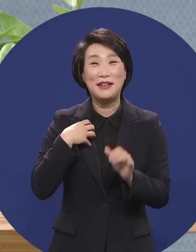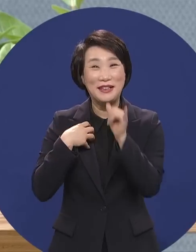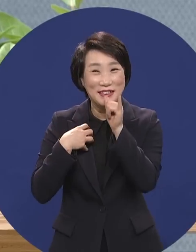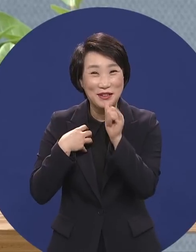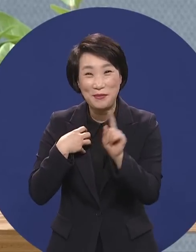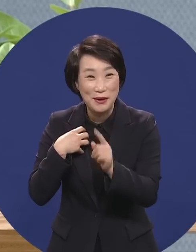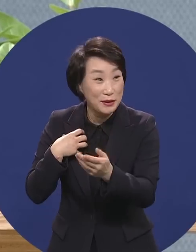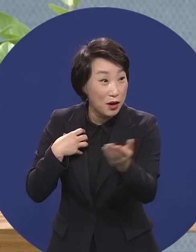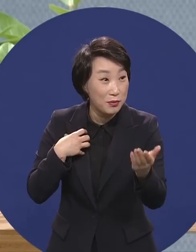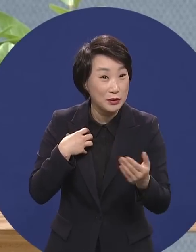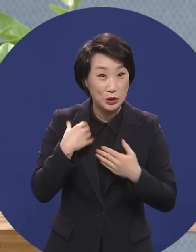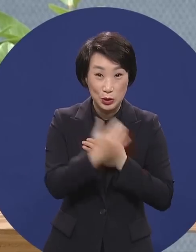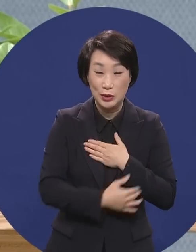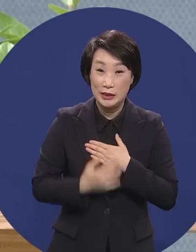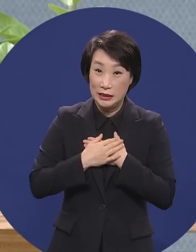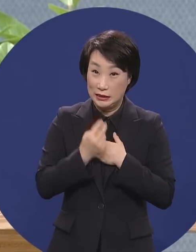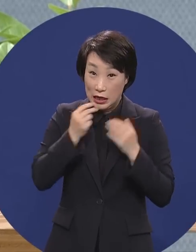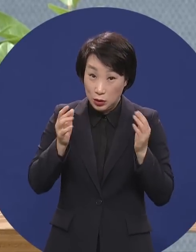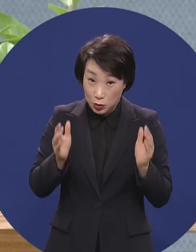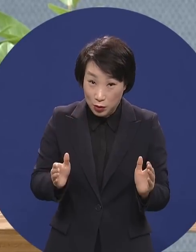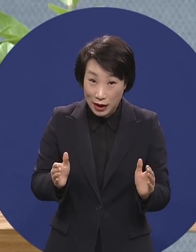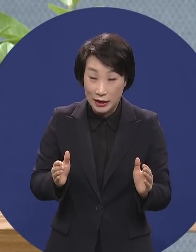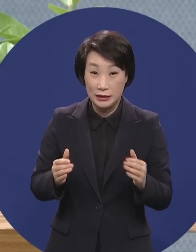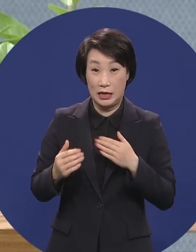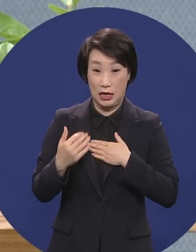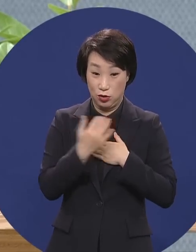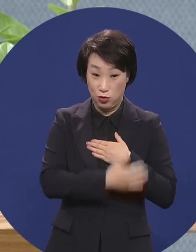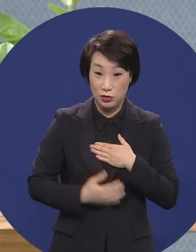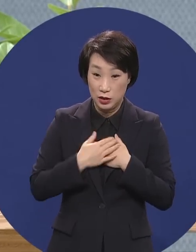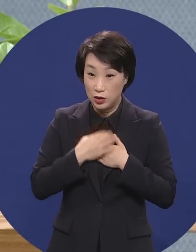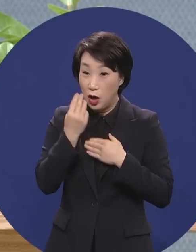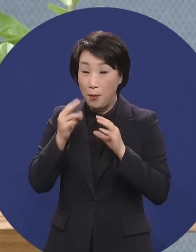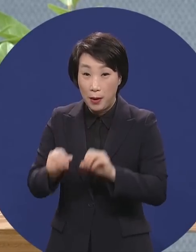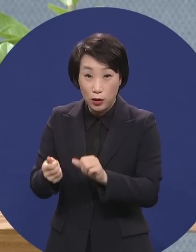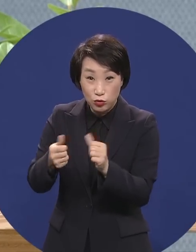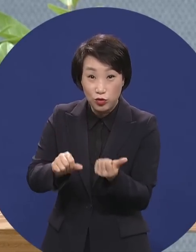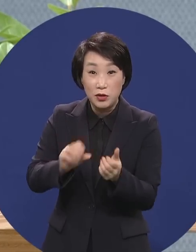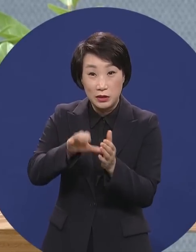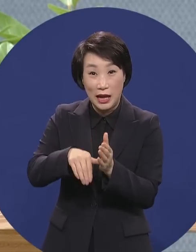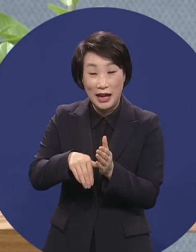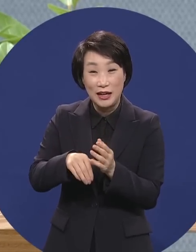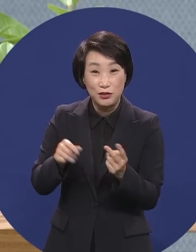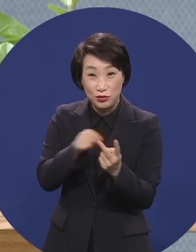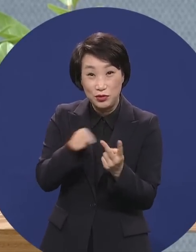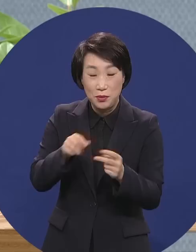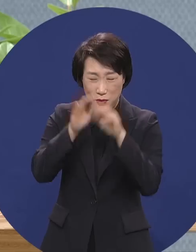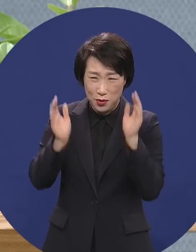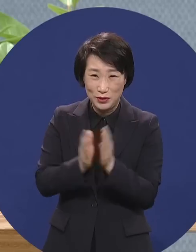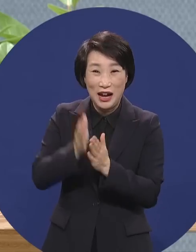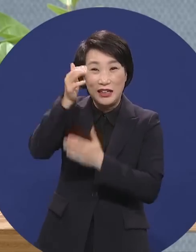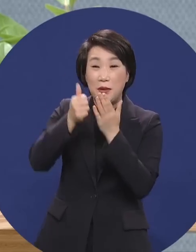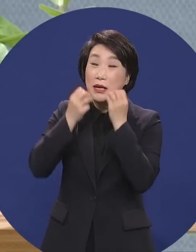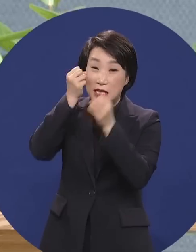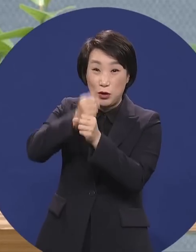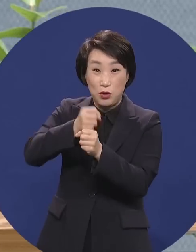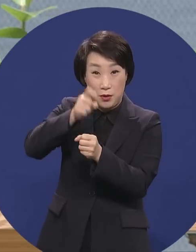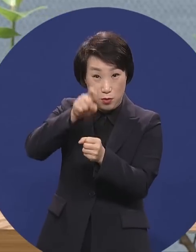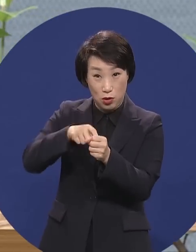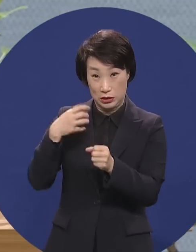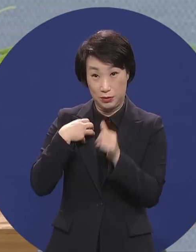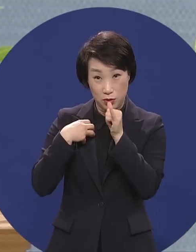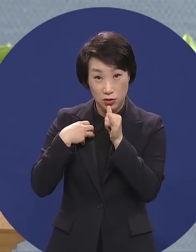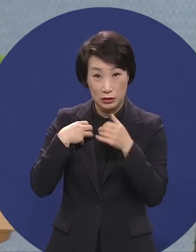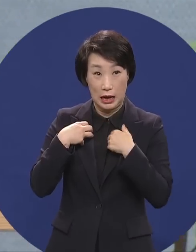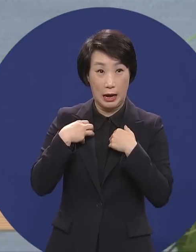뭐냐? 육신이 있을 때도 육신이 떠날 때도 하나님이 창조하신 목적의 직분을